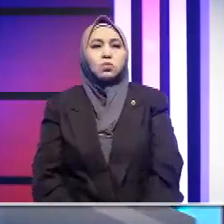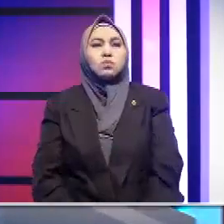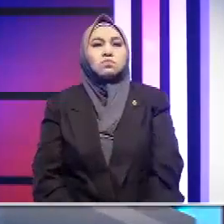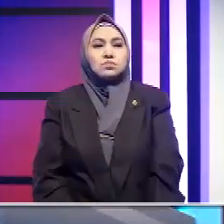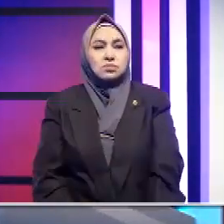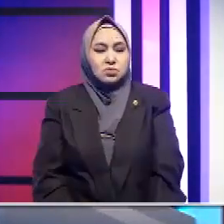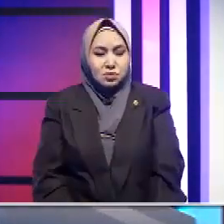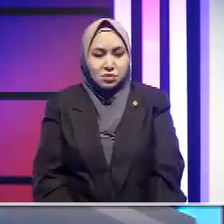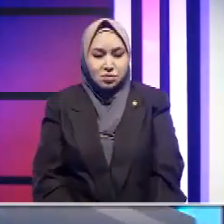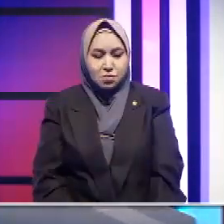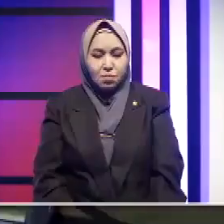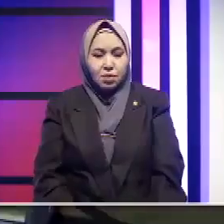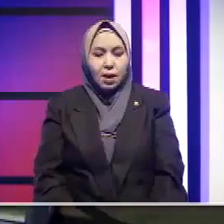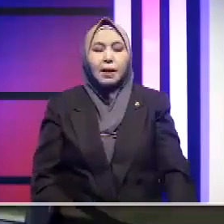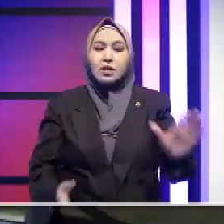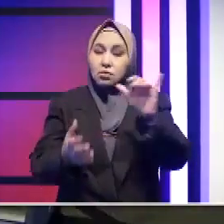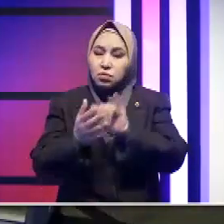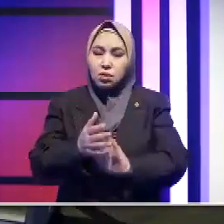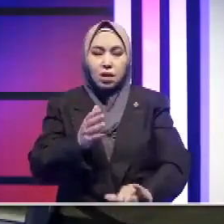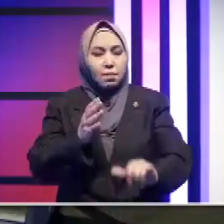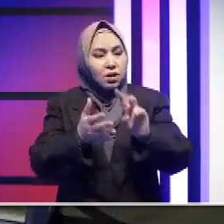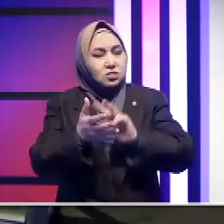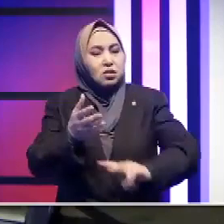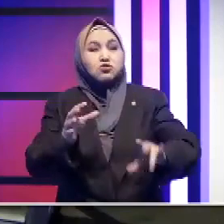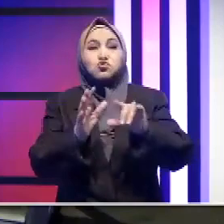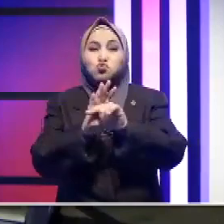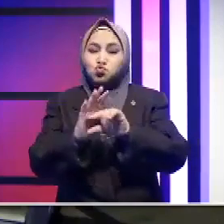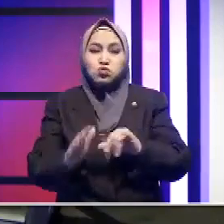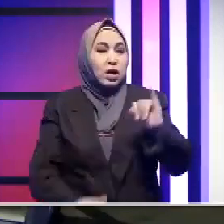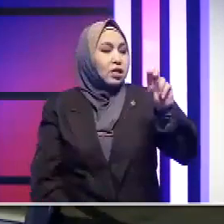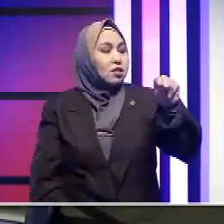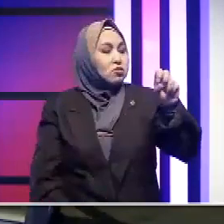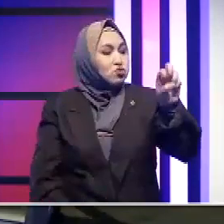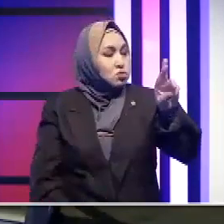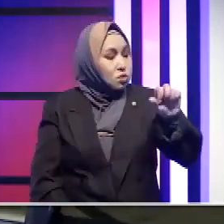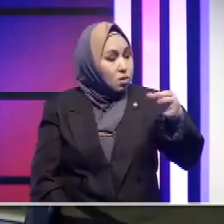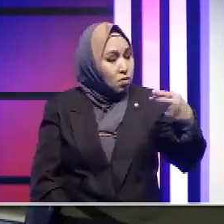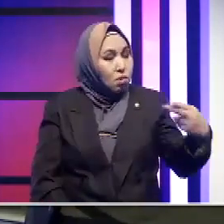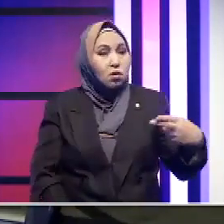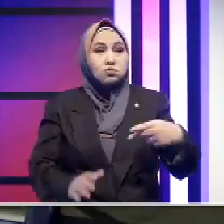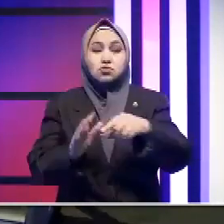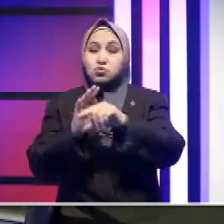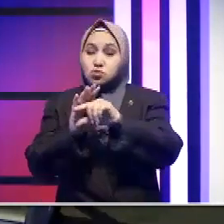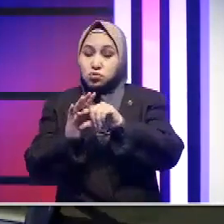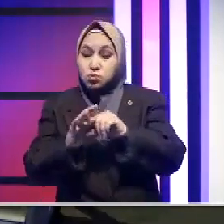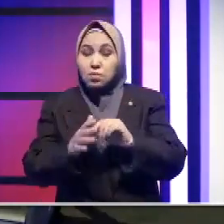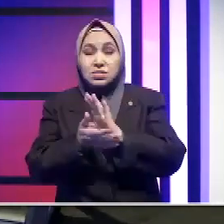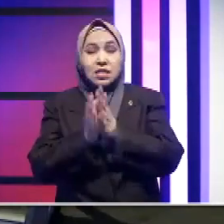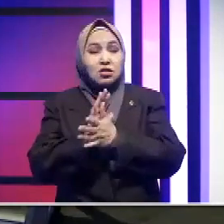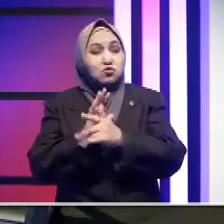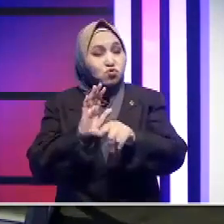Im seulong maxymitra bacaan daripada surah al-insyirah surah yang ke 64 yang menjadi survived